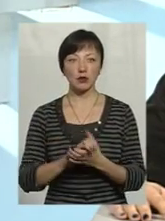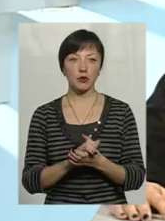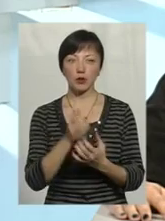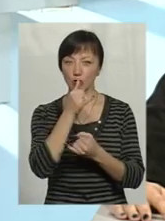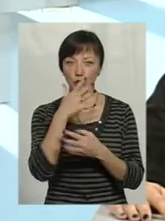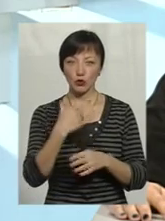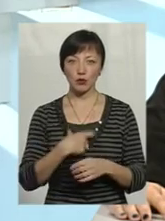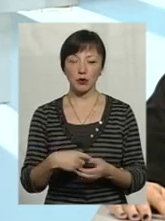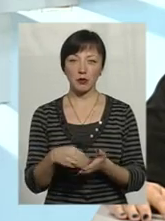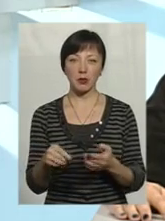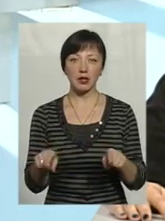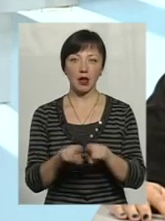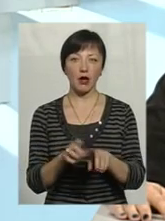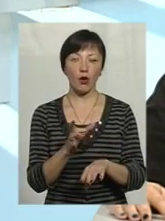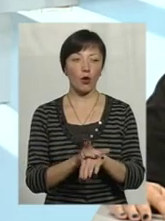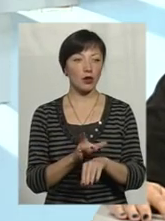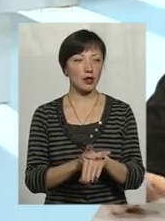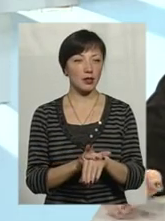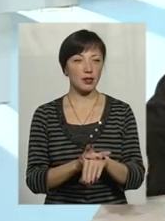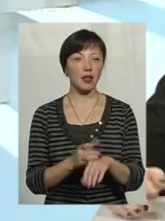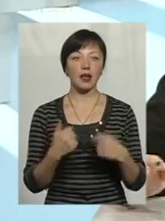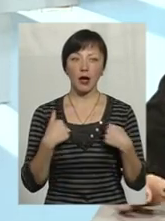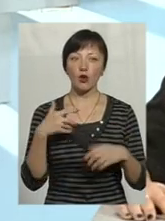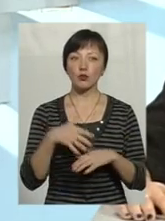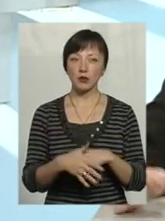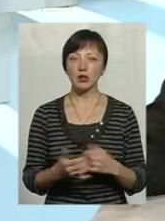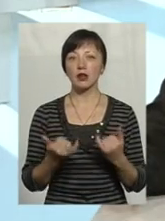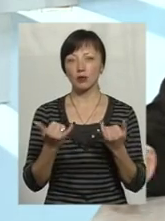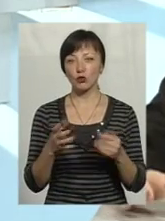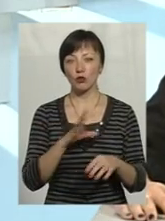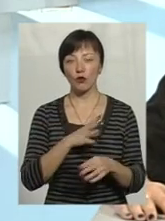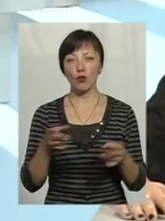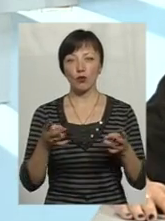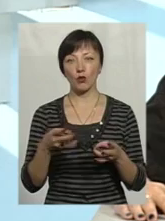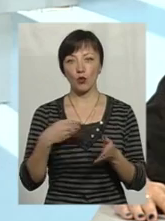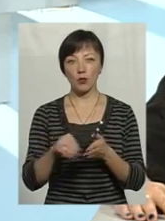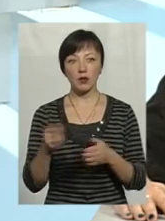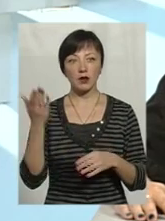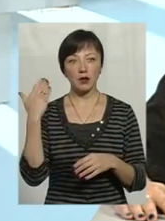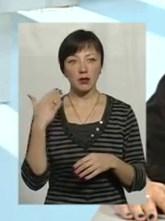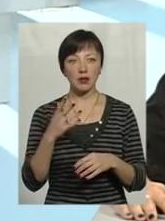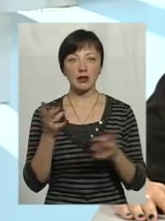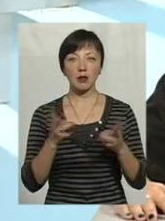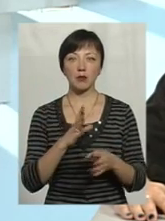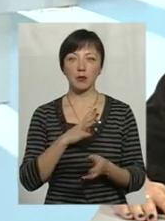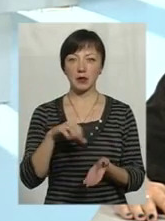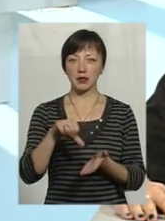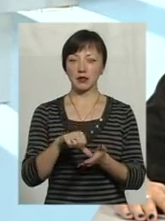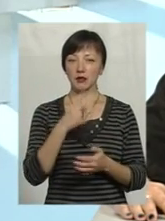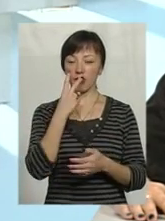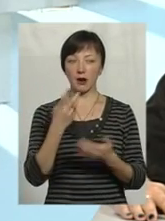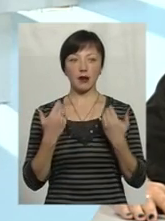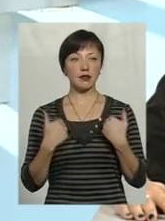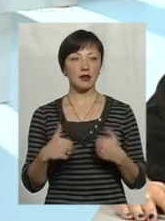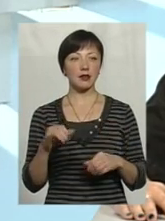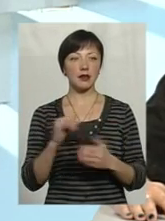собі придбати такий годинник. Хоча я розумію, для чого він був куплений, на той момент потрібно було представництво виглядати,